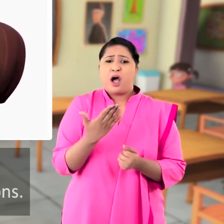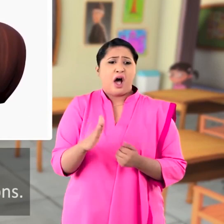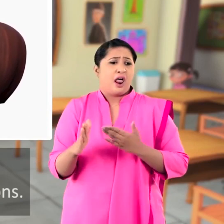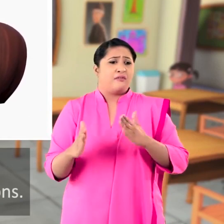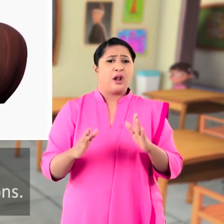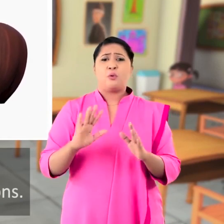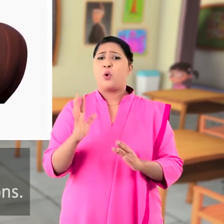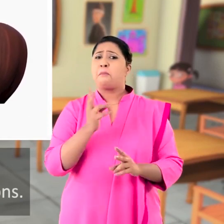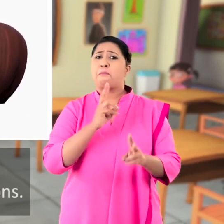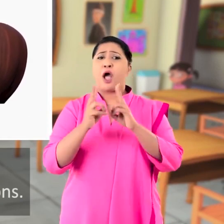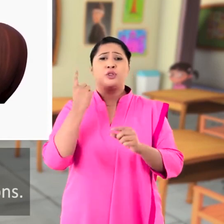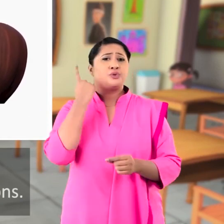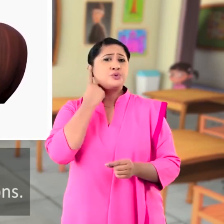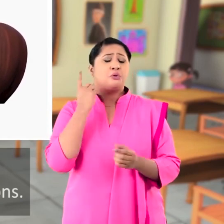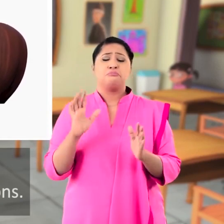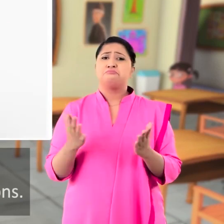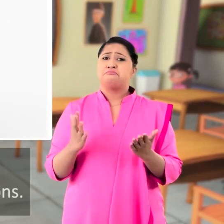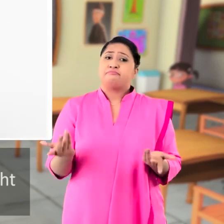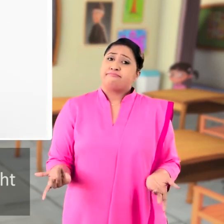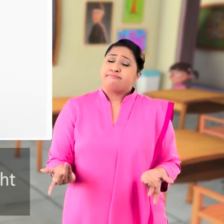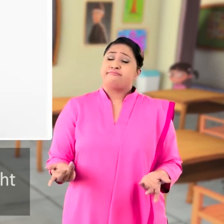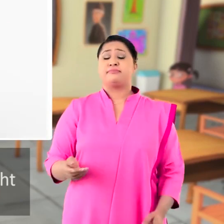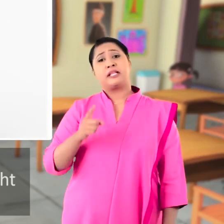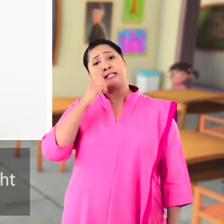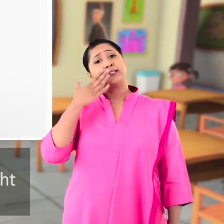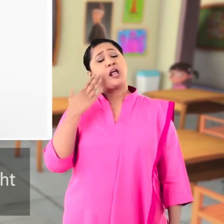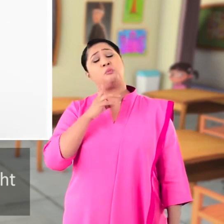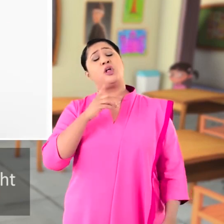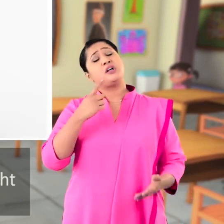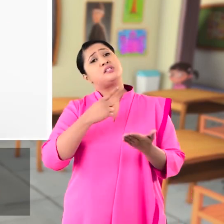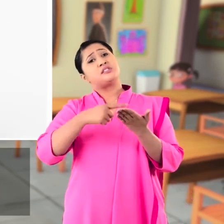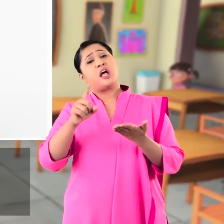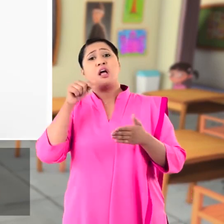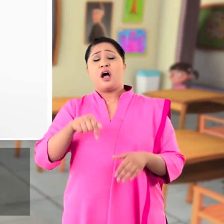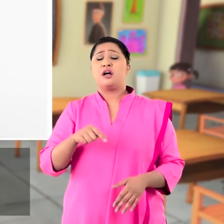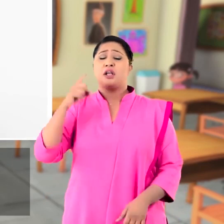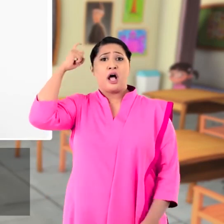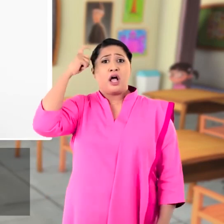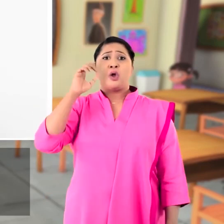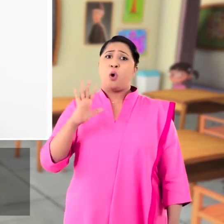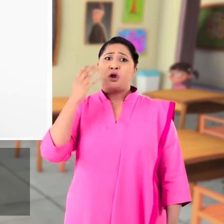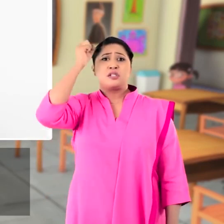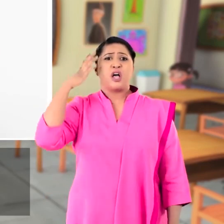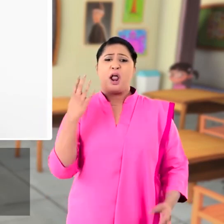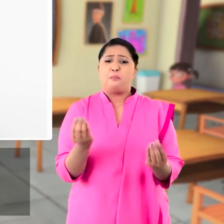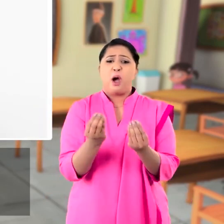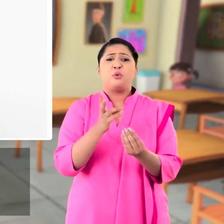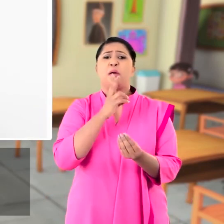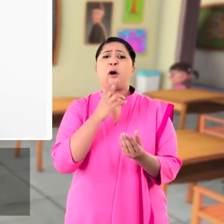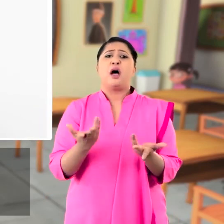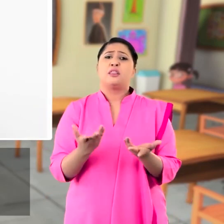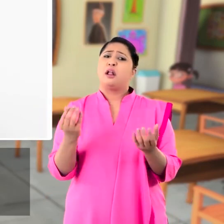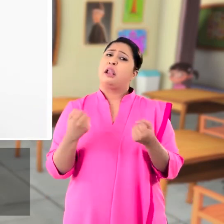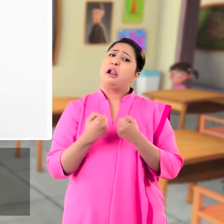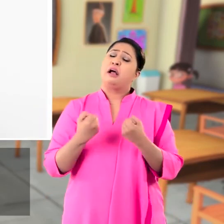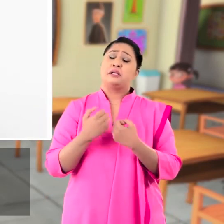इख्तलाफ राय के लिए कोई जगह ही नहीं रही। जी कायद, आज अली और सारा भी लड़ पड़े टींडे और बैंगन पर। मुझे समझ